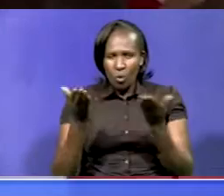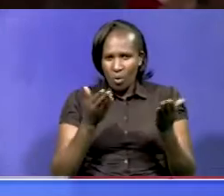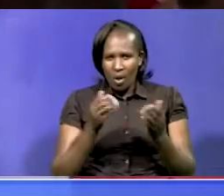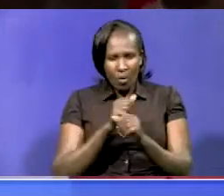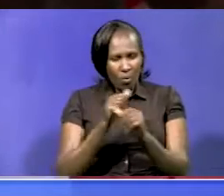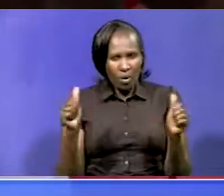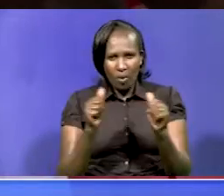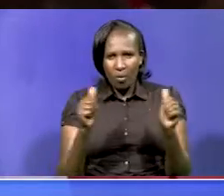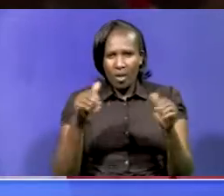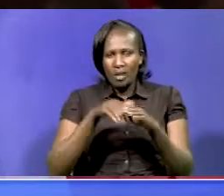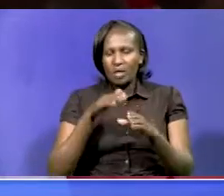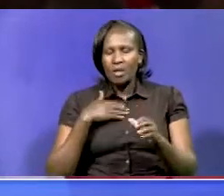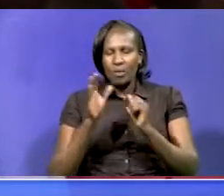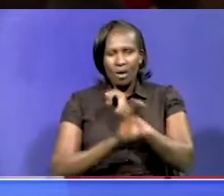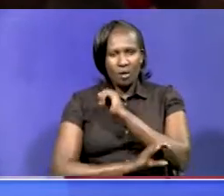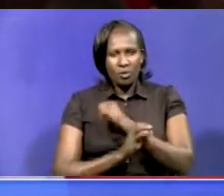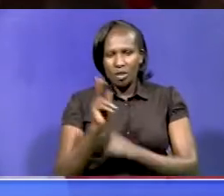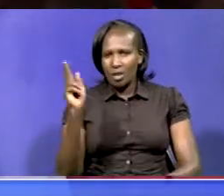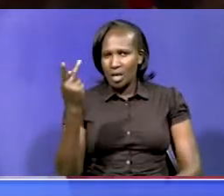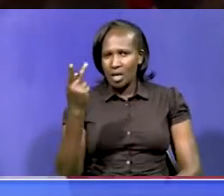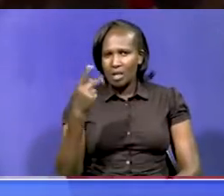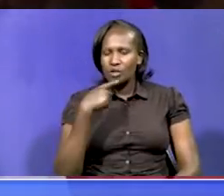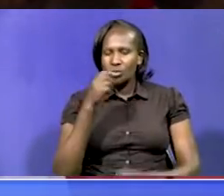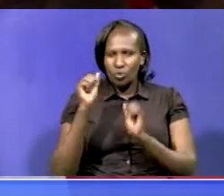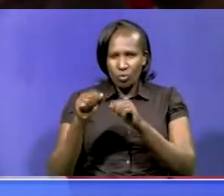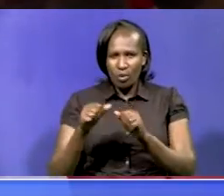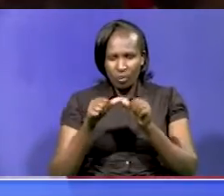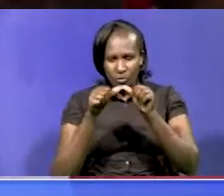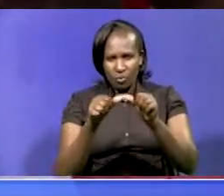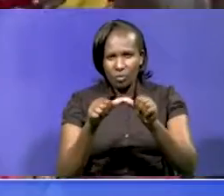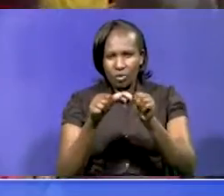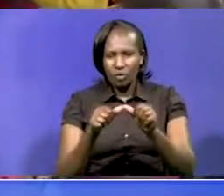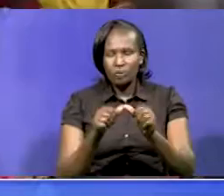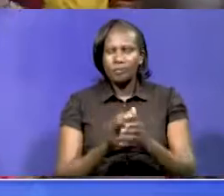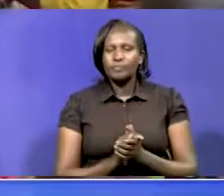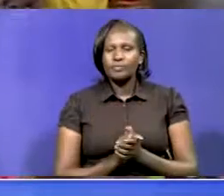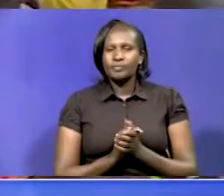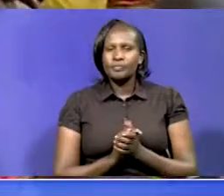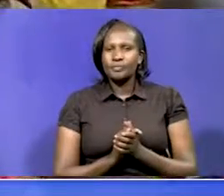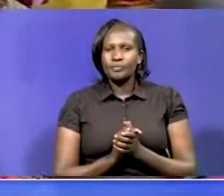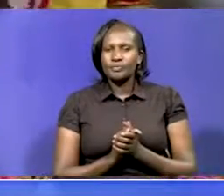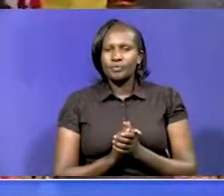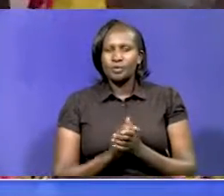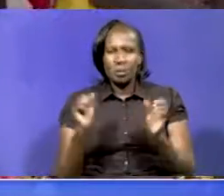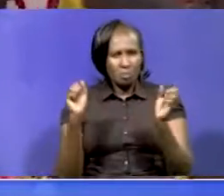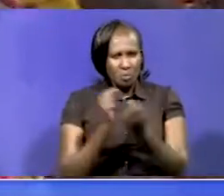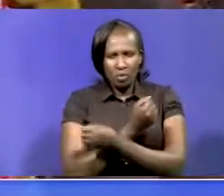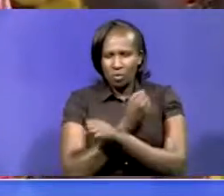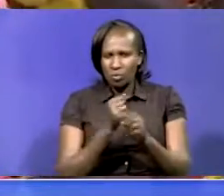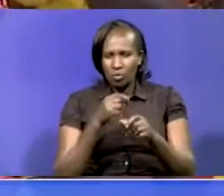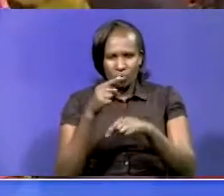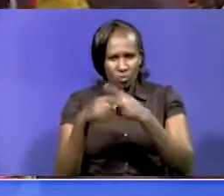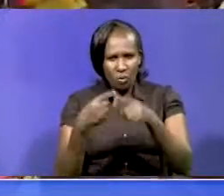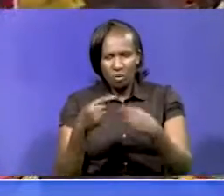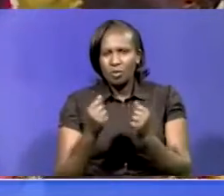usawa katika taifa letu la Kenya. Ndio tuweze kusonga mbele kama taifa. Hatuwezi kwenda mbele